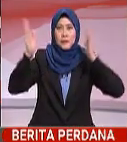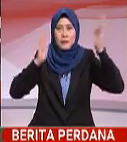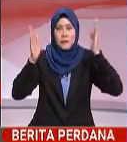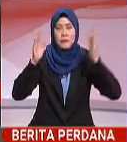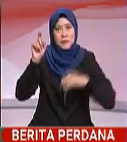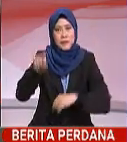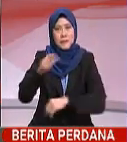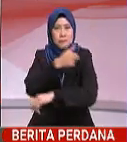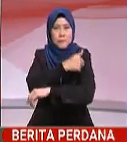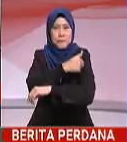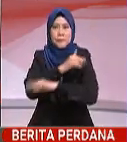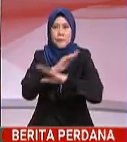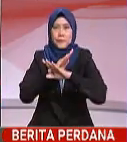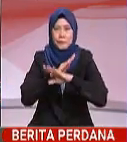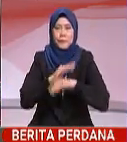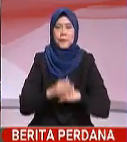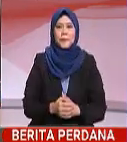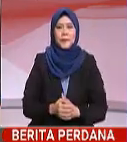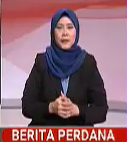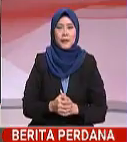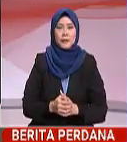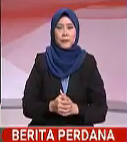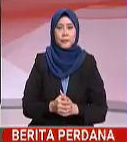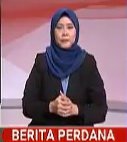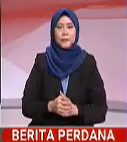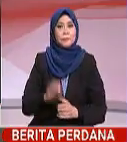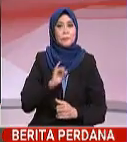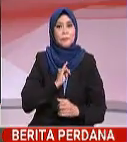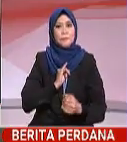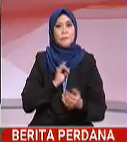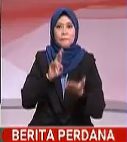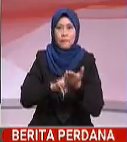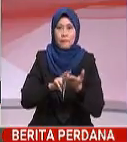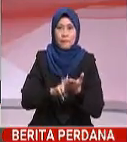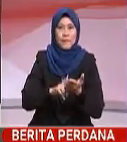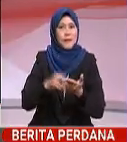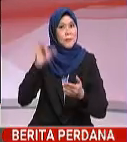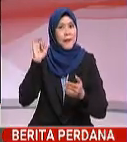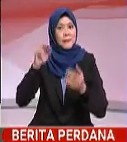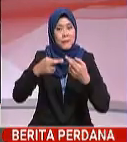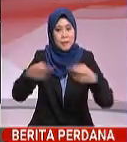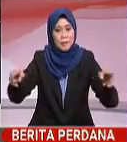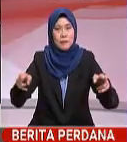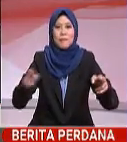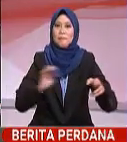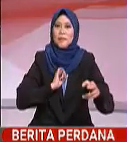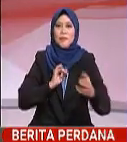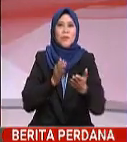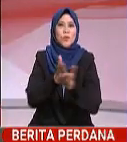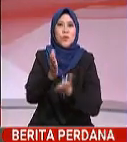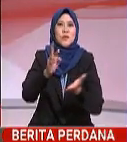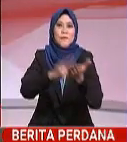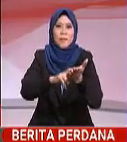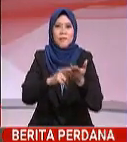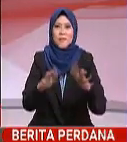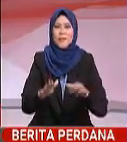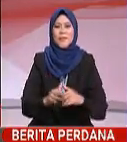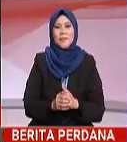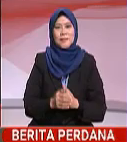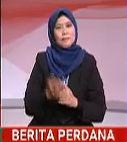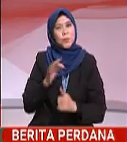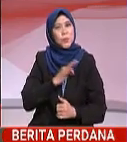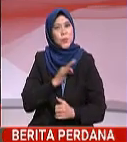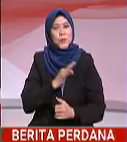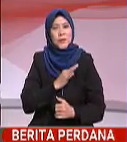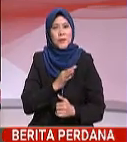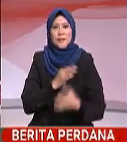mengambil vaksin ini. Dah daftar semalam selepas lancar saya terus daftarlah semalam. Perasaan rasanya excited ke sebab